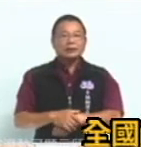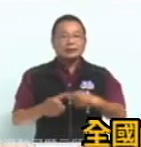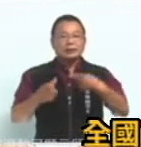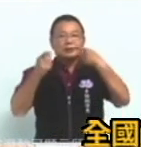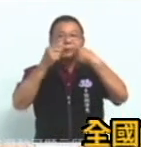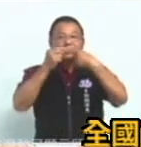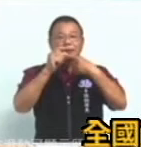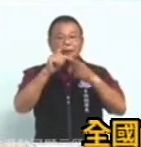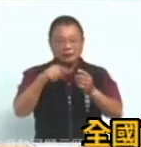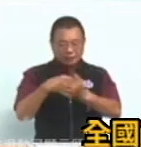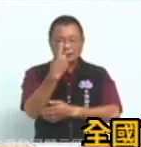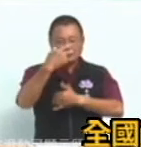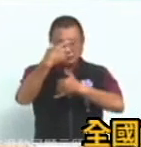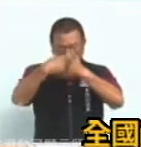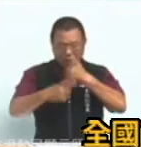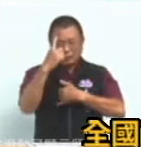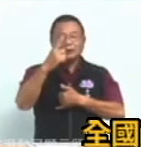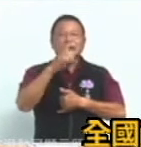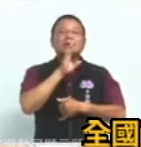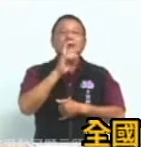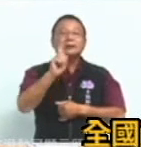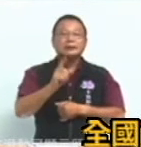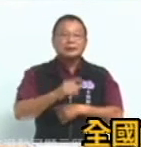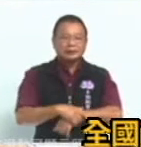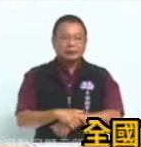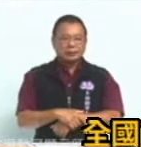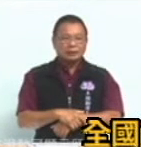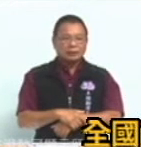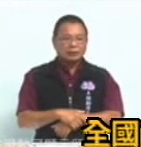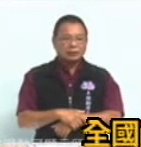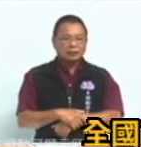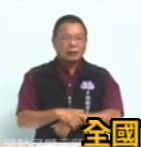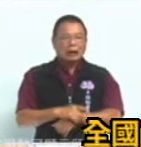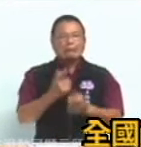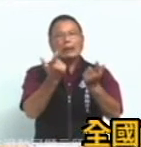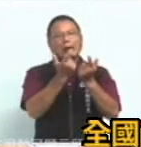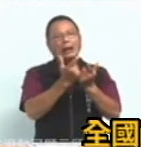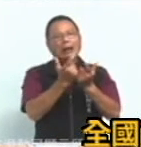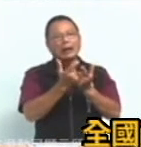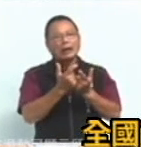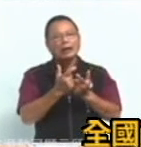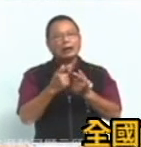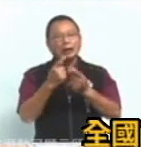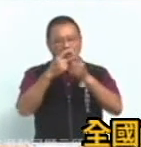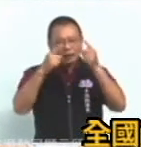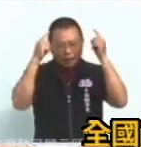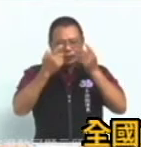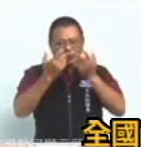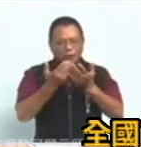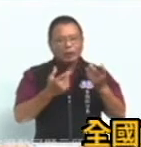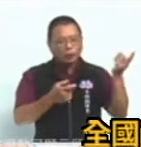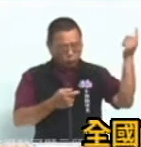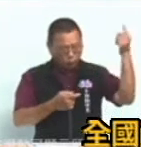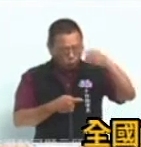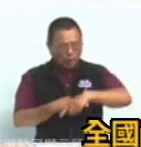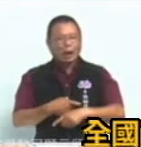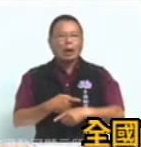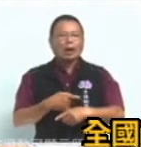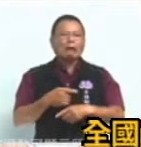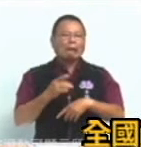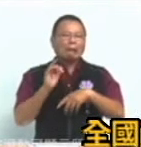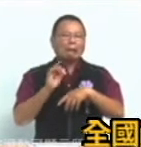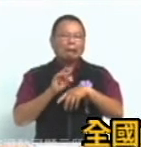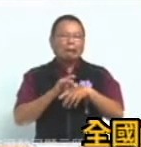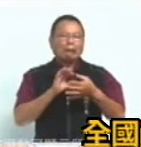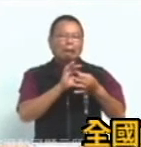这个单一感染案例哈，也是一样哈。刚才现场有提，是一个北部回来的大学生的家人，感染了。那另外